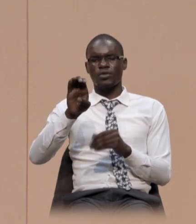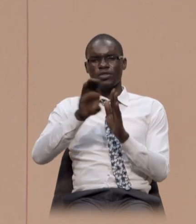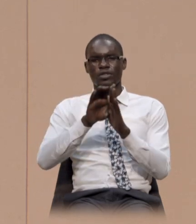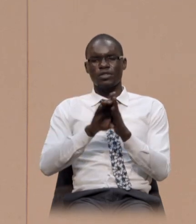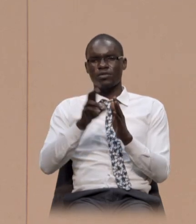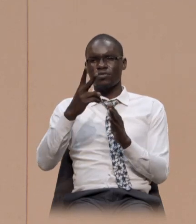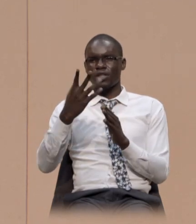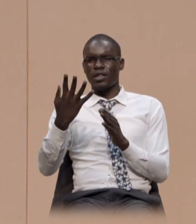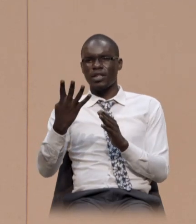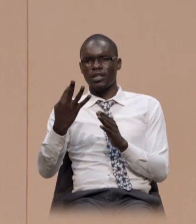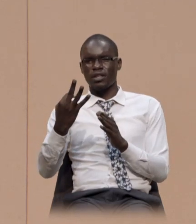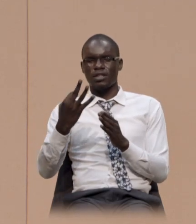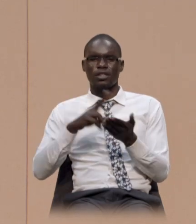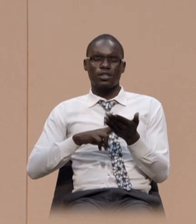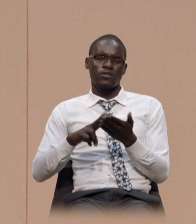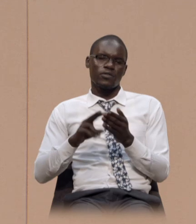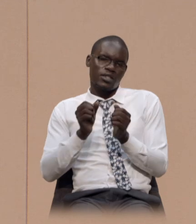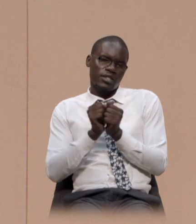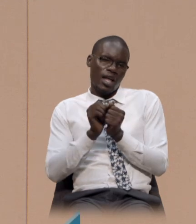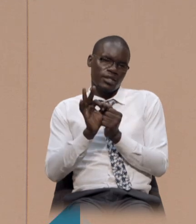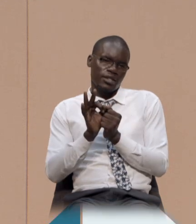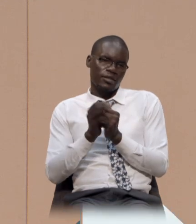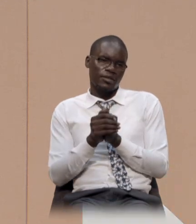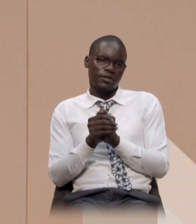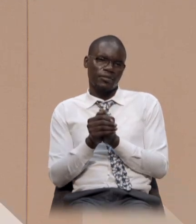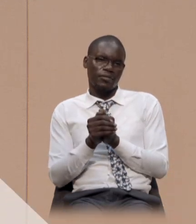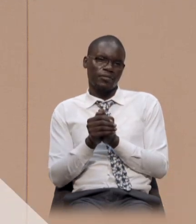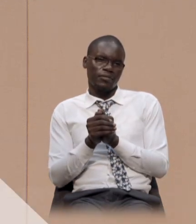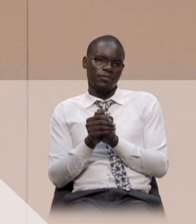fungu ni la 13 linasema